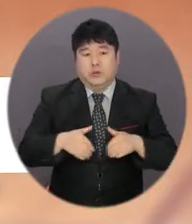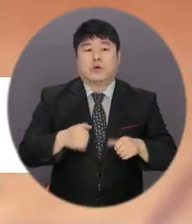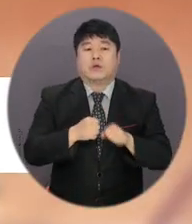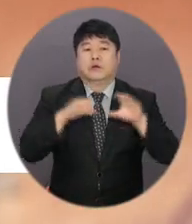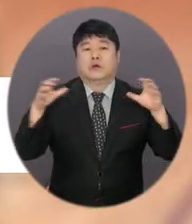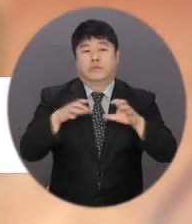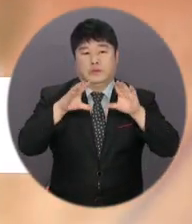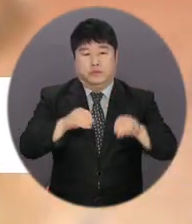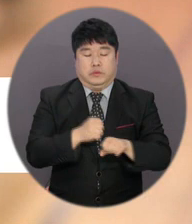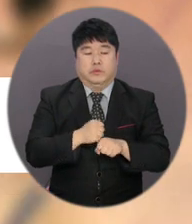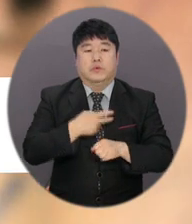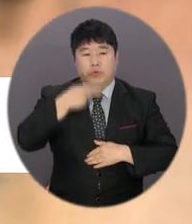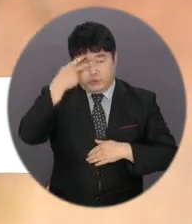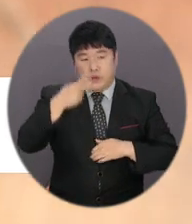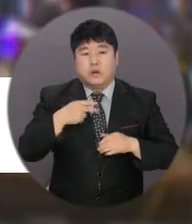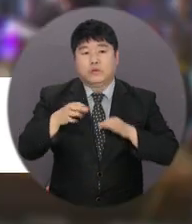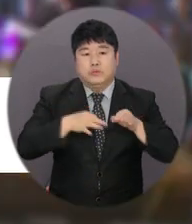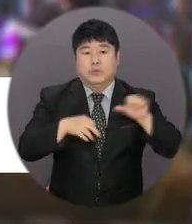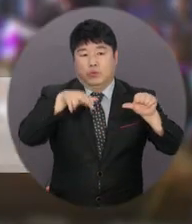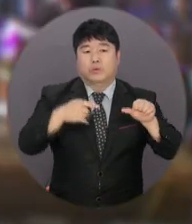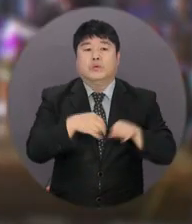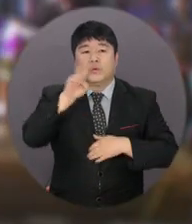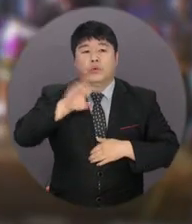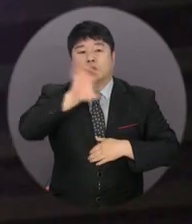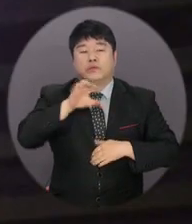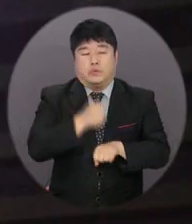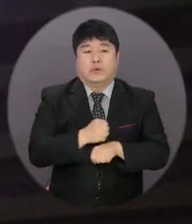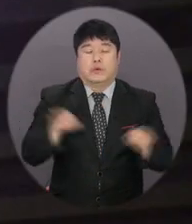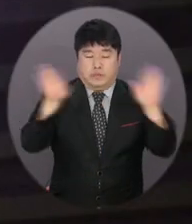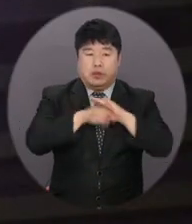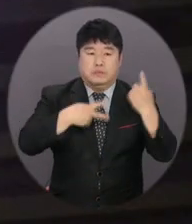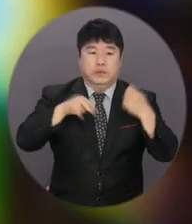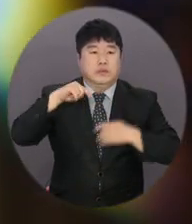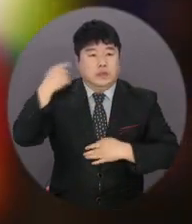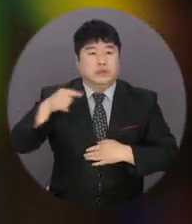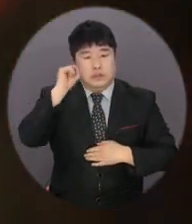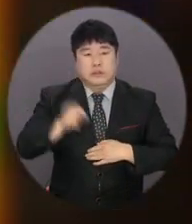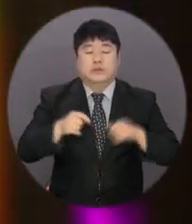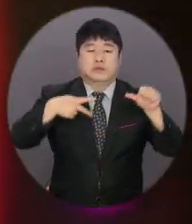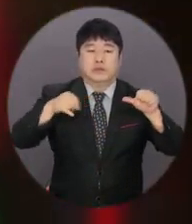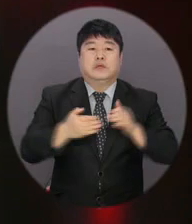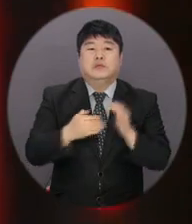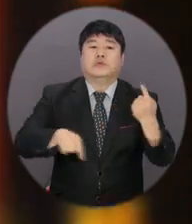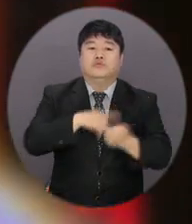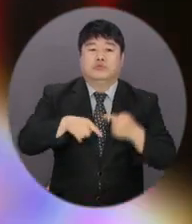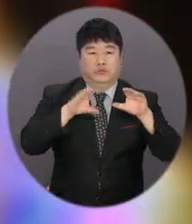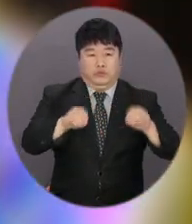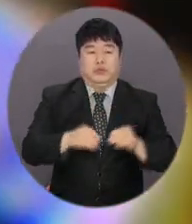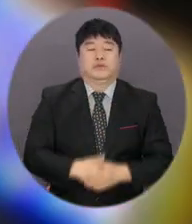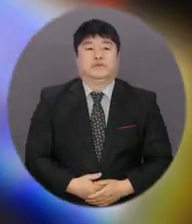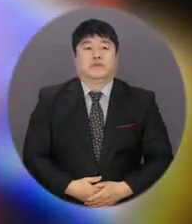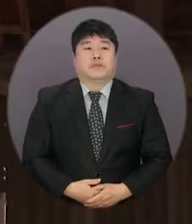금지시켰고, 유흥주점 5종과 노래연습장은 밤 11시부터 다음날 새벽 5시까지 운영을 중단하도록